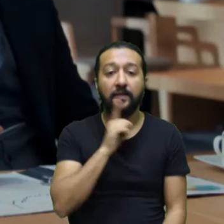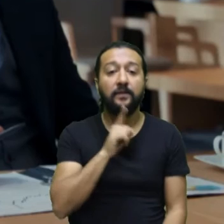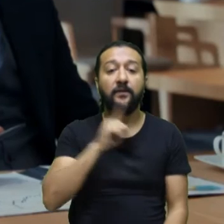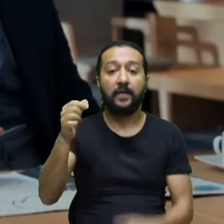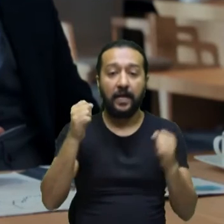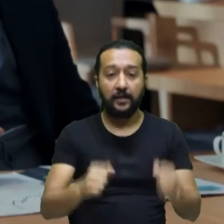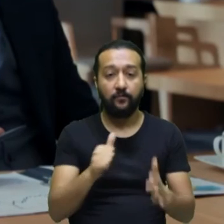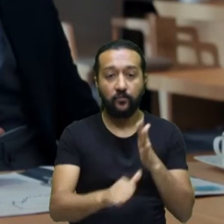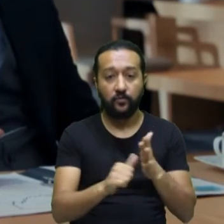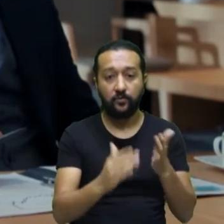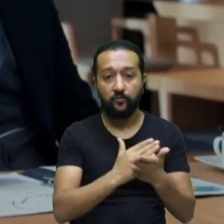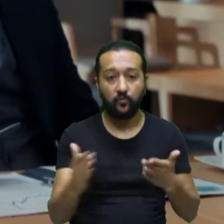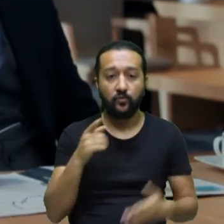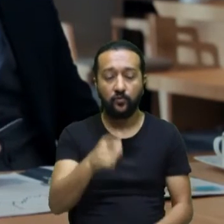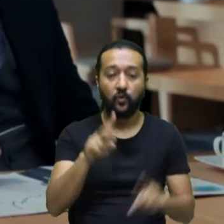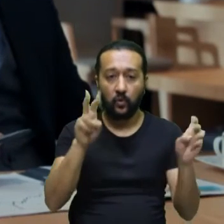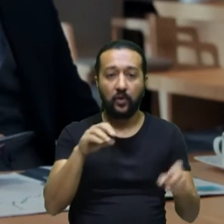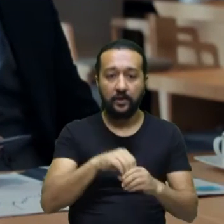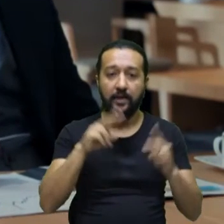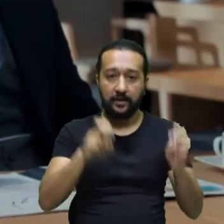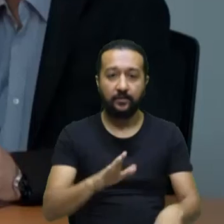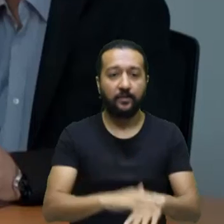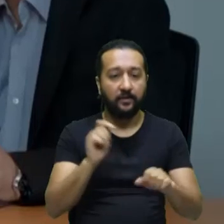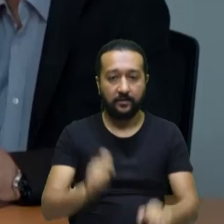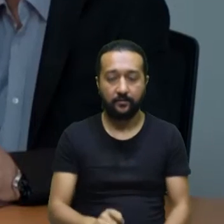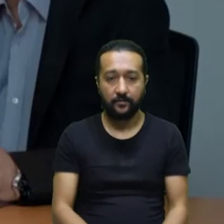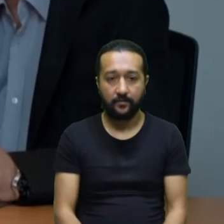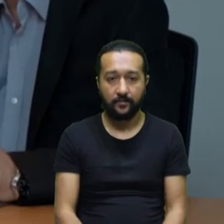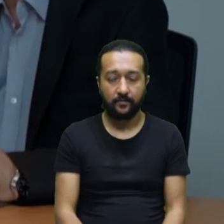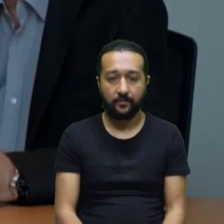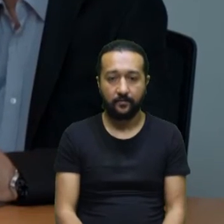İngiltere'de kaldığım süre boyunca bu konu hakkında araştırmalarım oldu.